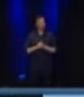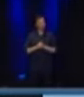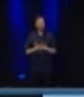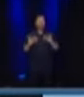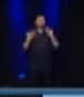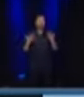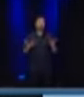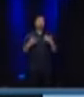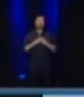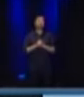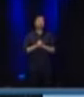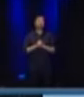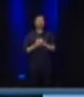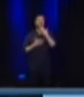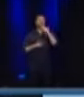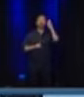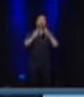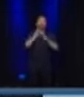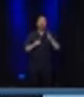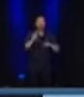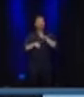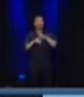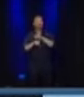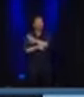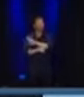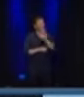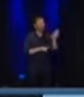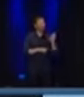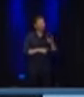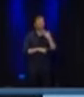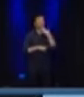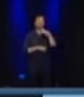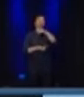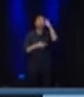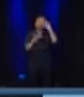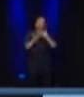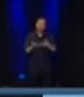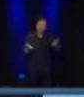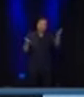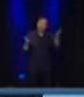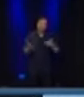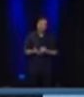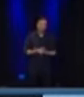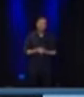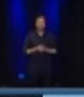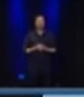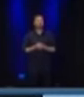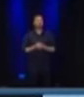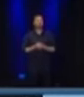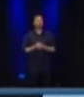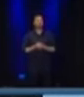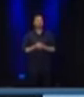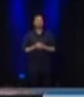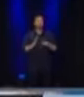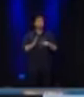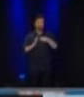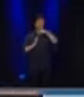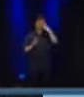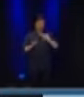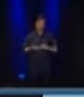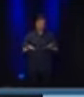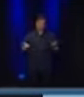les Québécois et les Québécoises. Puis, ben, bon été aussi, parce que ça annonce un peu le début de